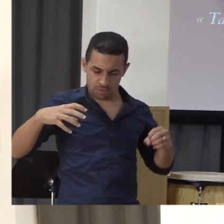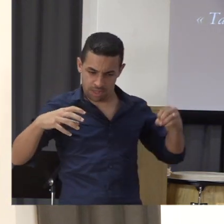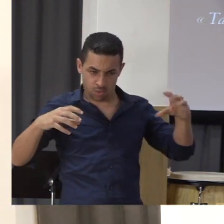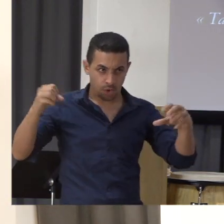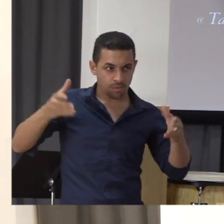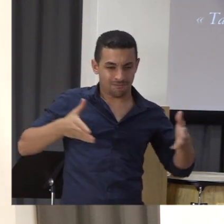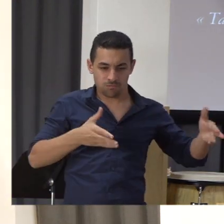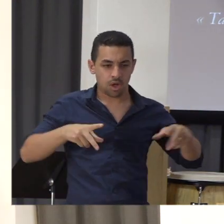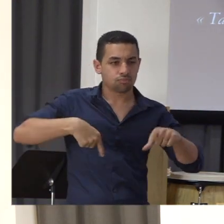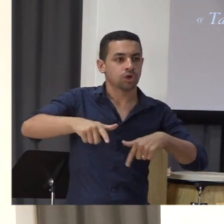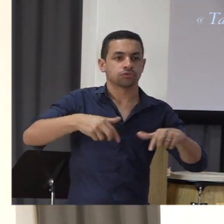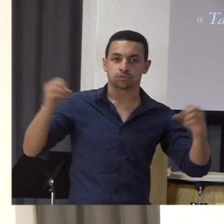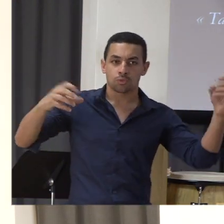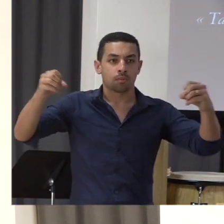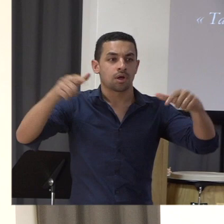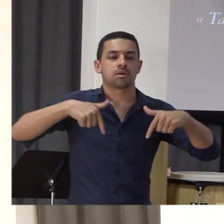mon sentier.